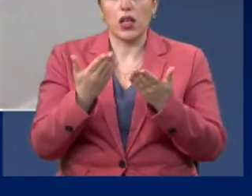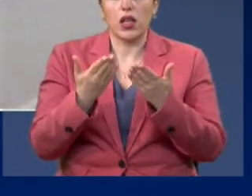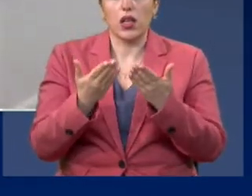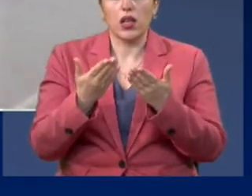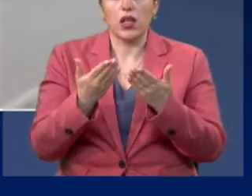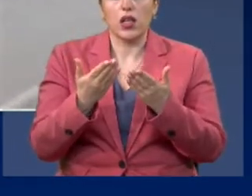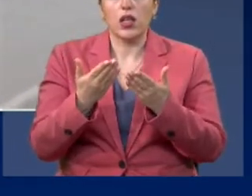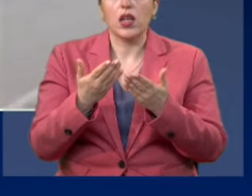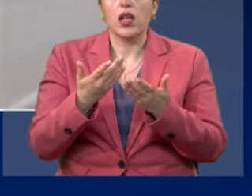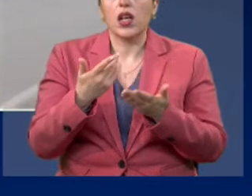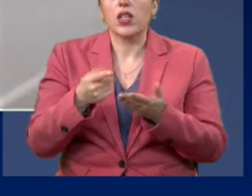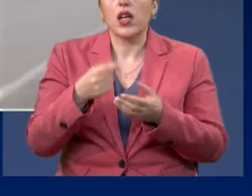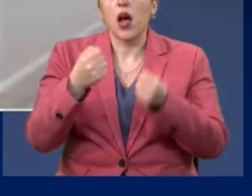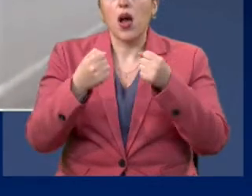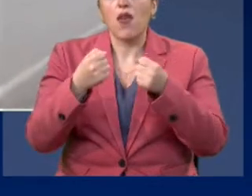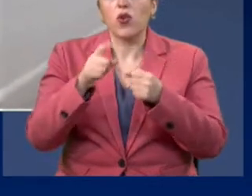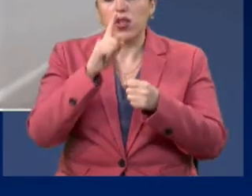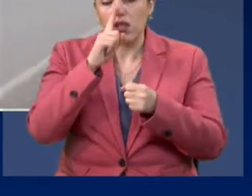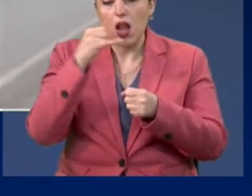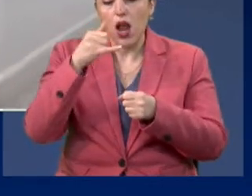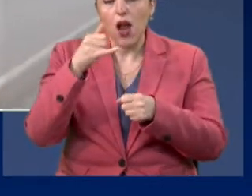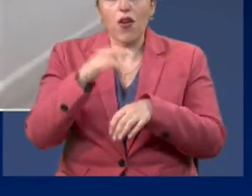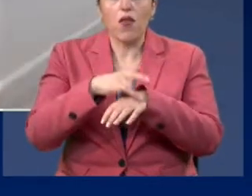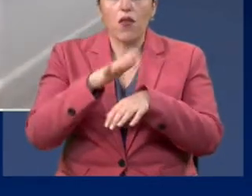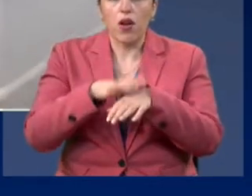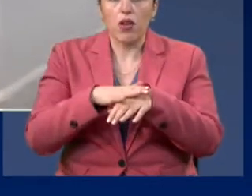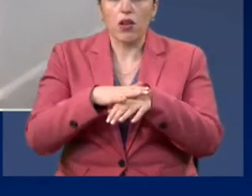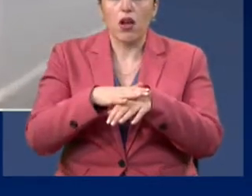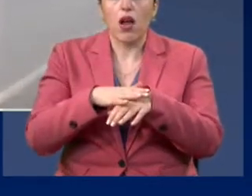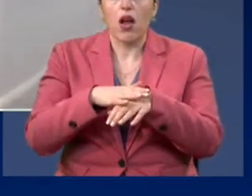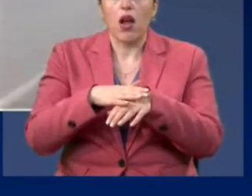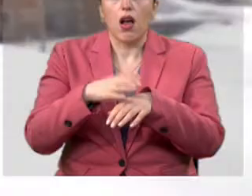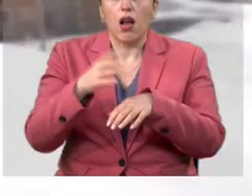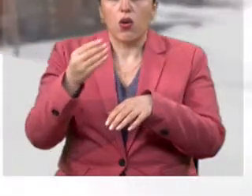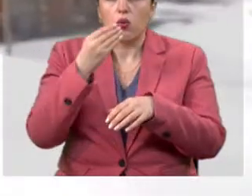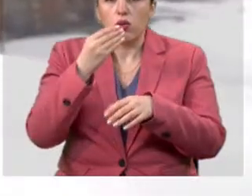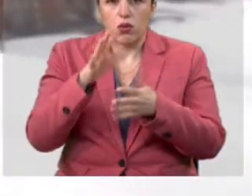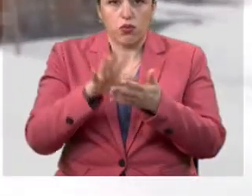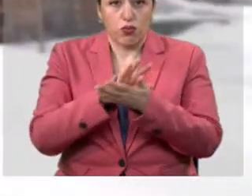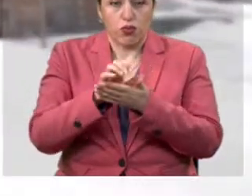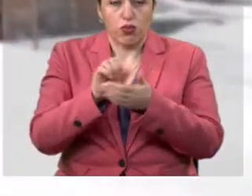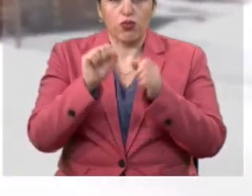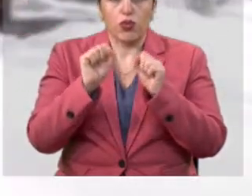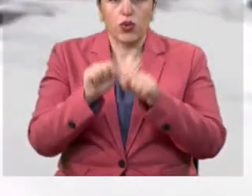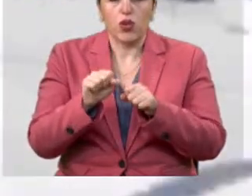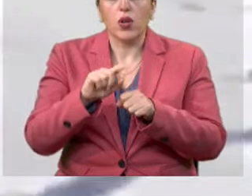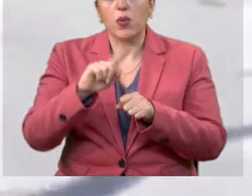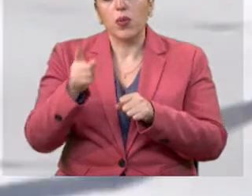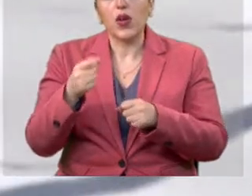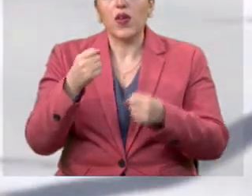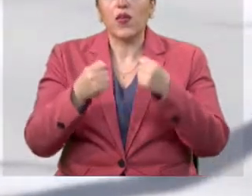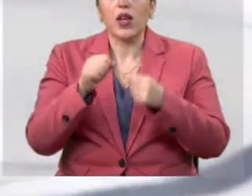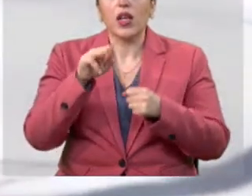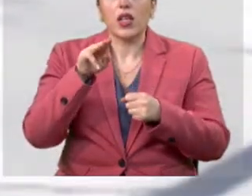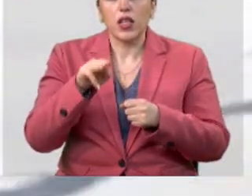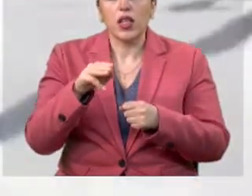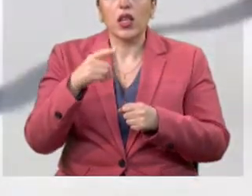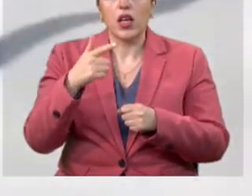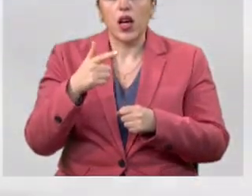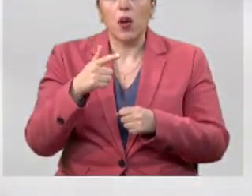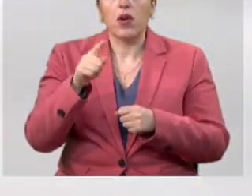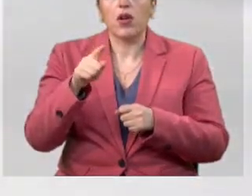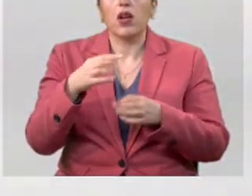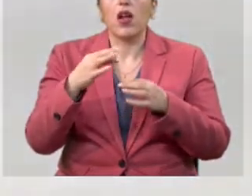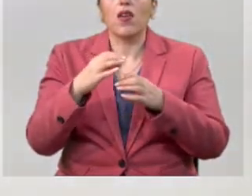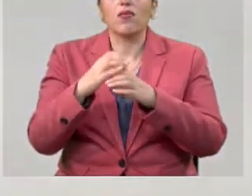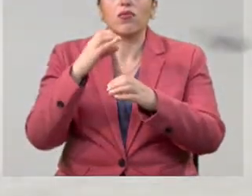ռեֆի մեջ չի սայլարկեն վերջանա, բնականաբար չաշխատի, կվերջանա, բայց ինչ կա։ Մյուս վարորդը Տիգրան Գաբրիելյանը խցանումների մեջ